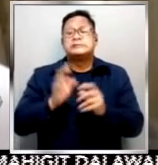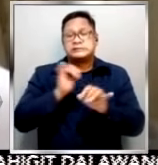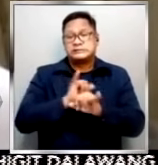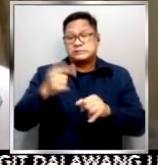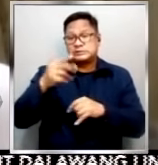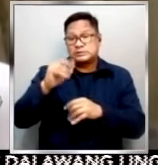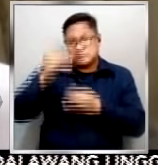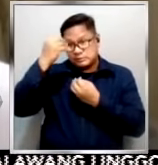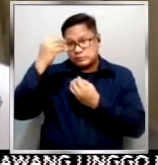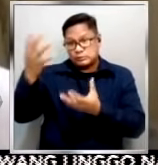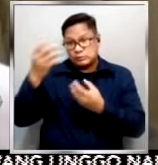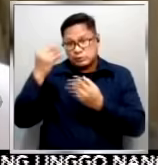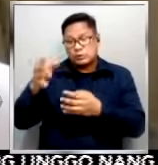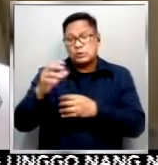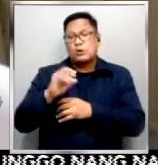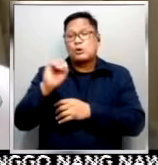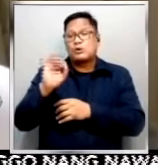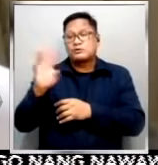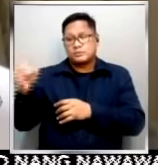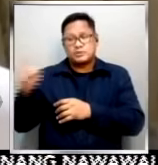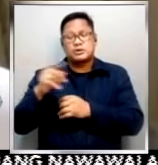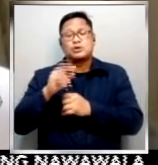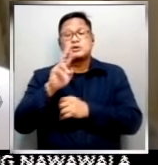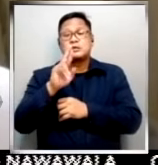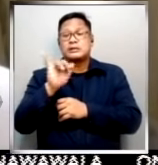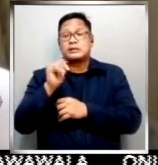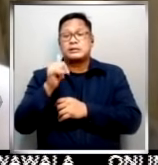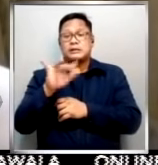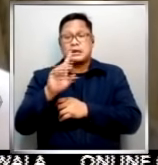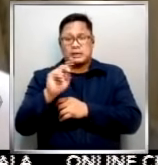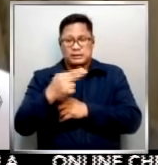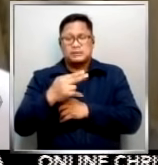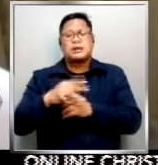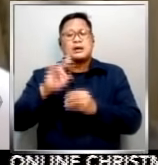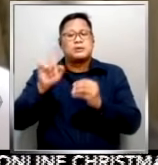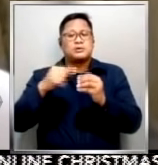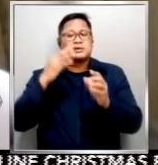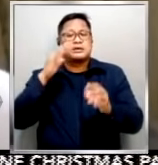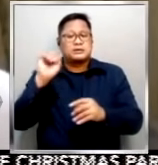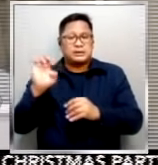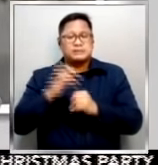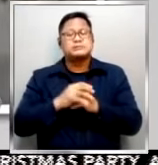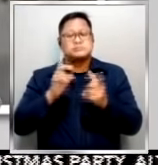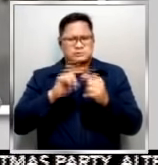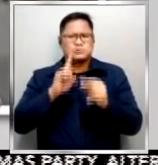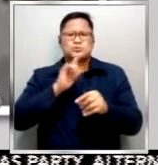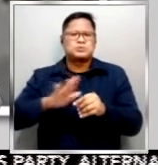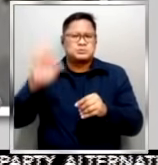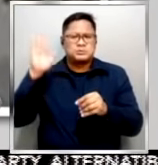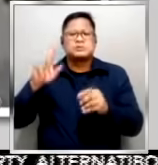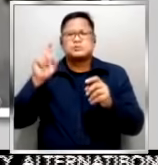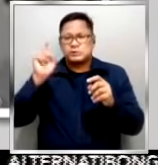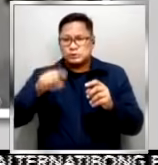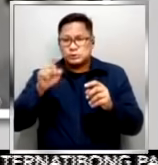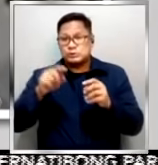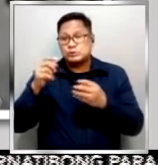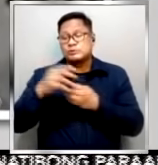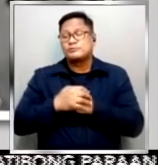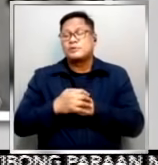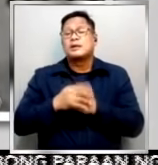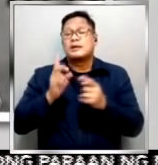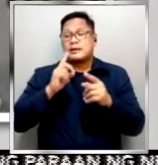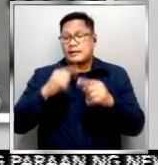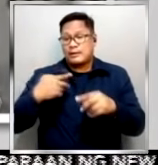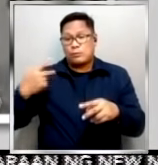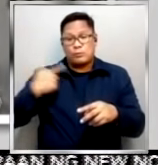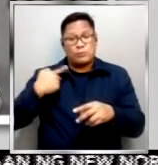Office Attaché to Riyadh na Sir Mustafa ang kaso ni Bernadette at nangakong aaksyonan ito. Habang naghihintay ng update, si